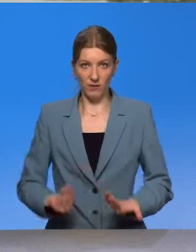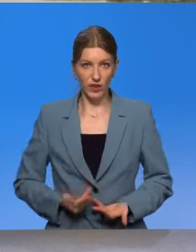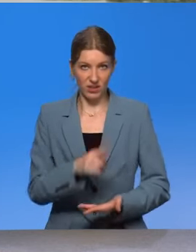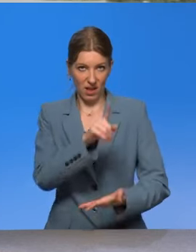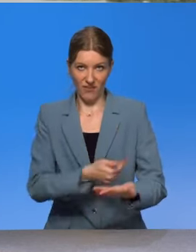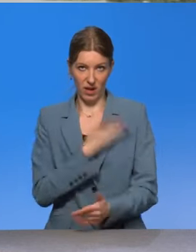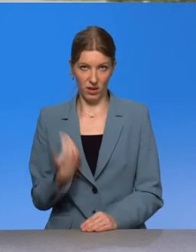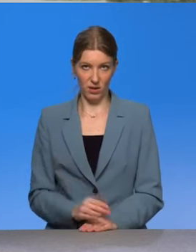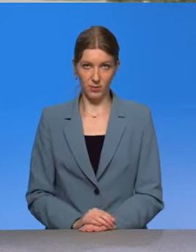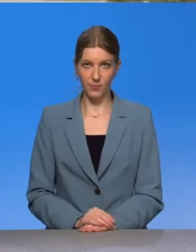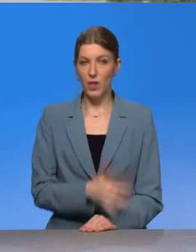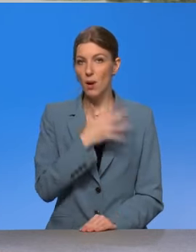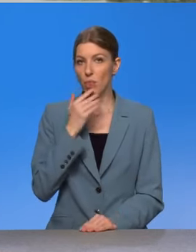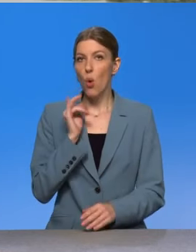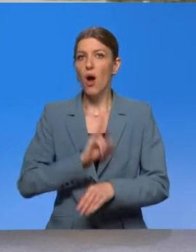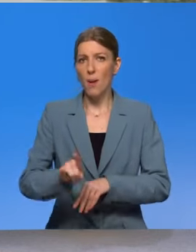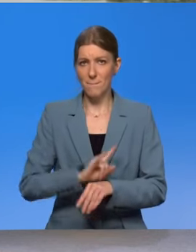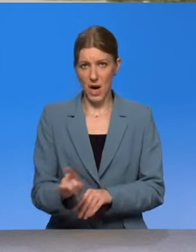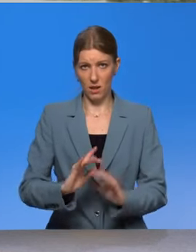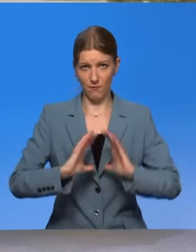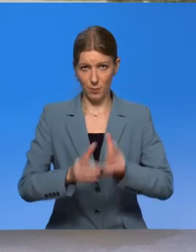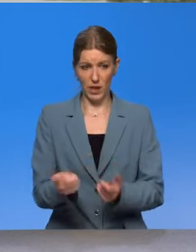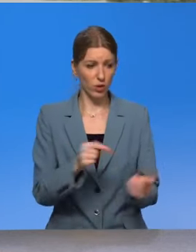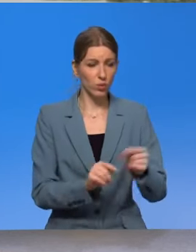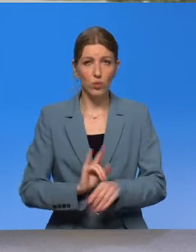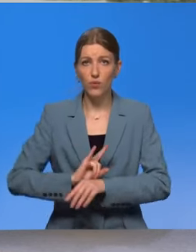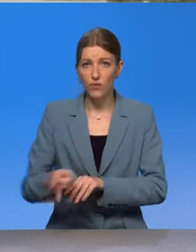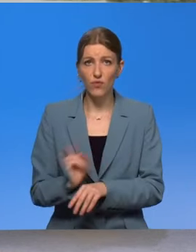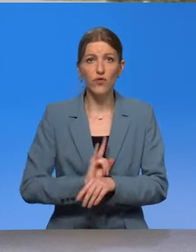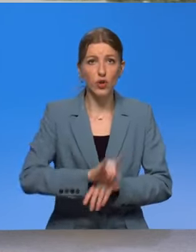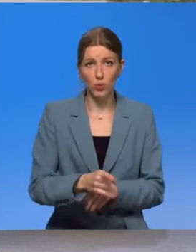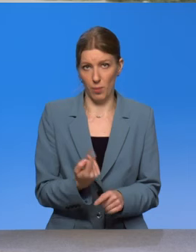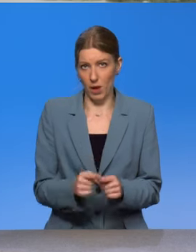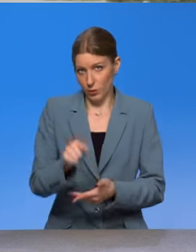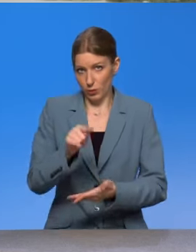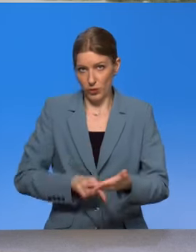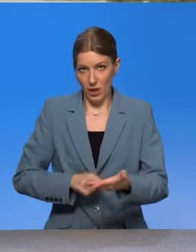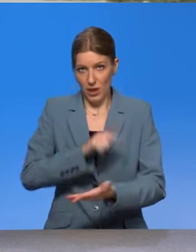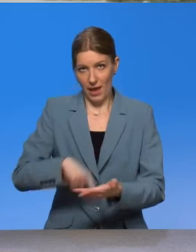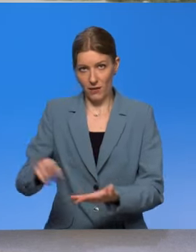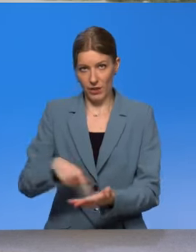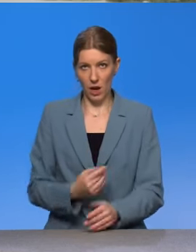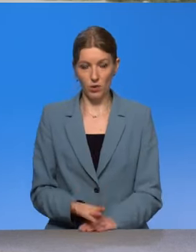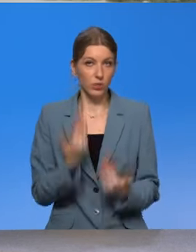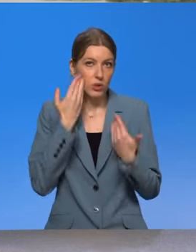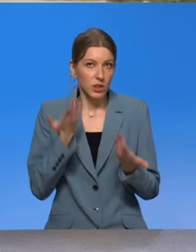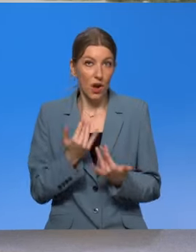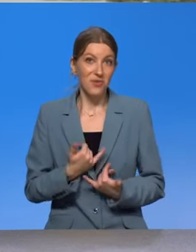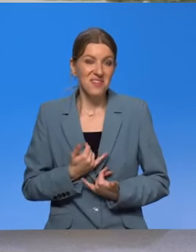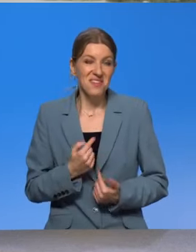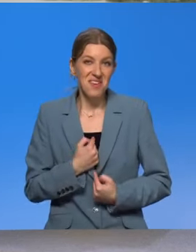в мире. Врут друг друга и не доверяют поэтому. Ну, не знаю, я всем